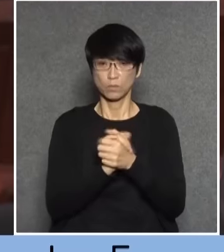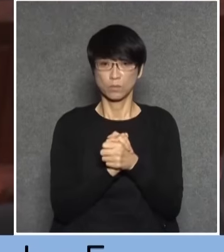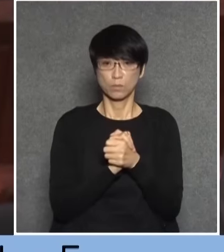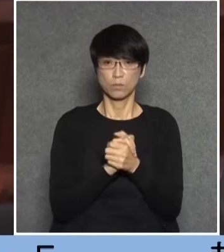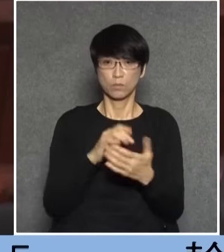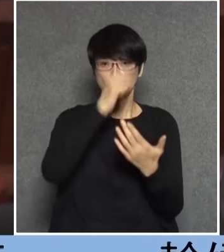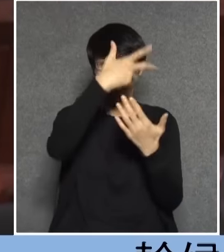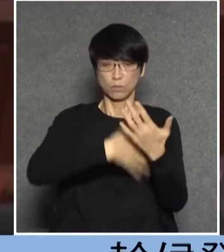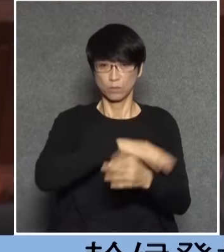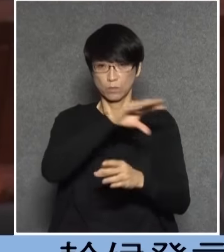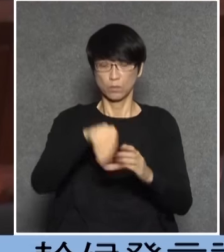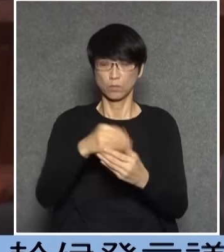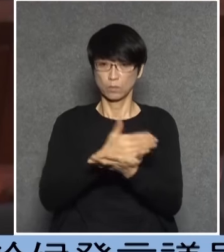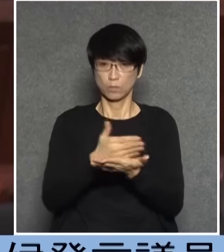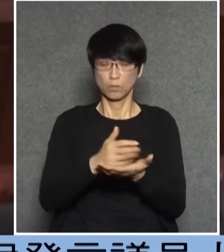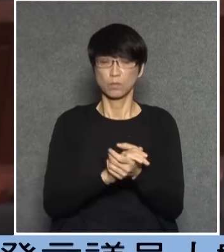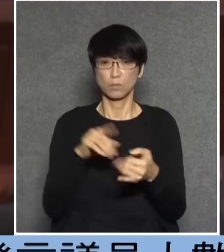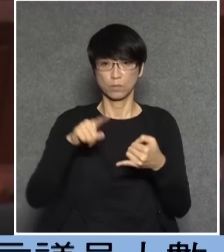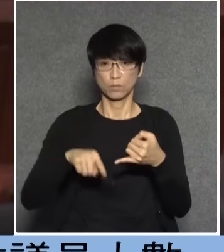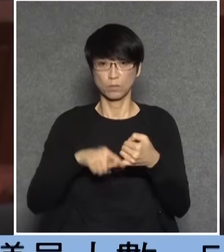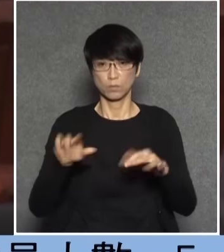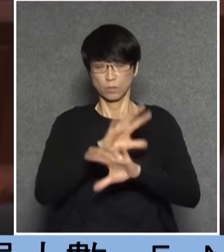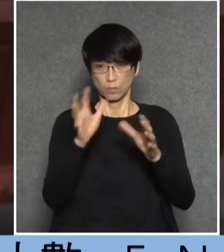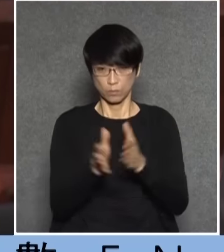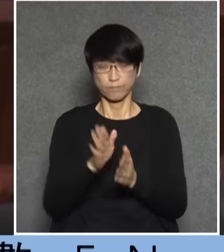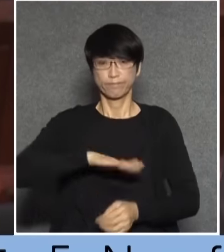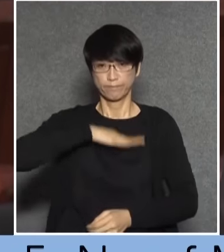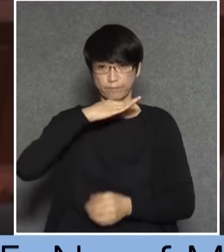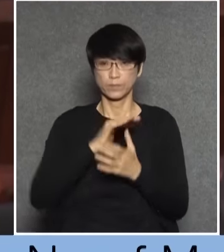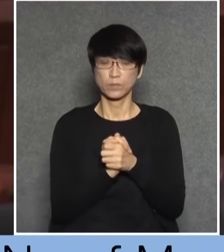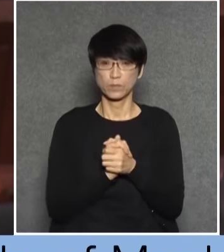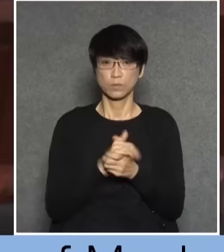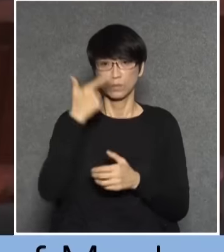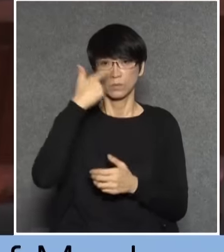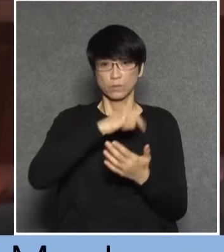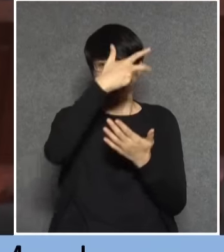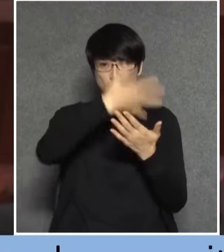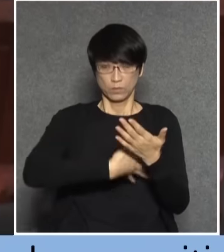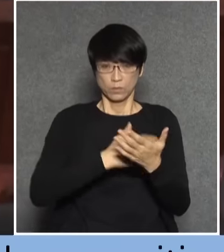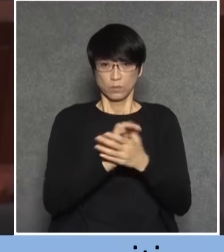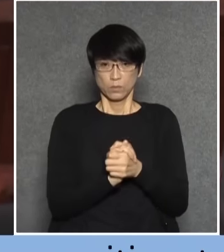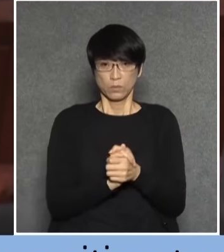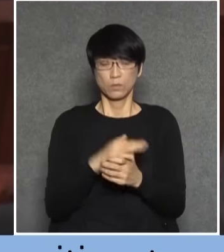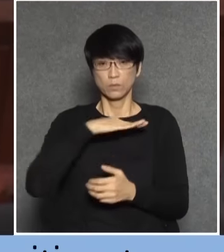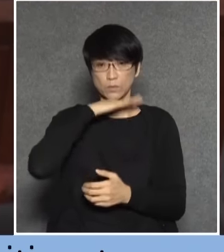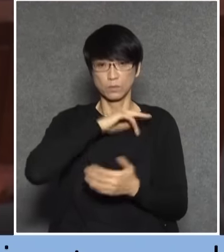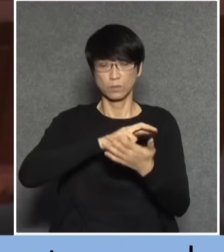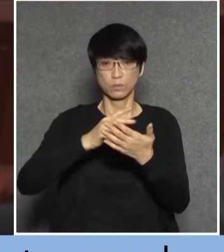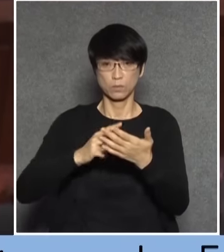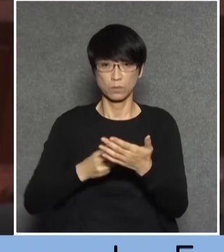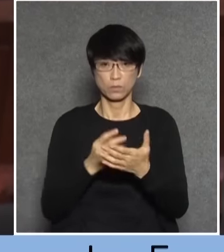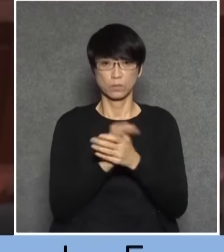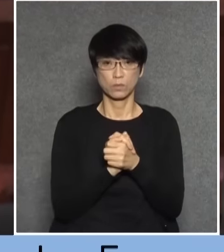統整合測試，結果是整體上滿意的。而就新系統的尚待跟進的事項，民航